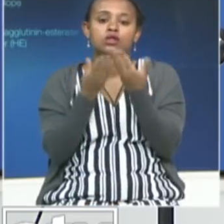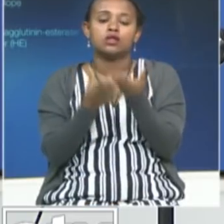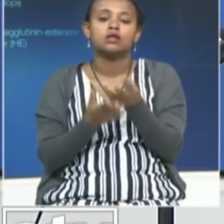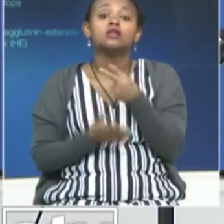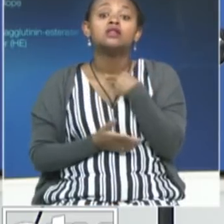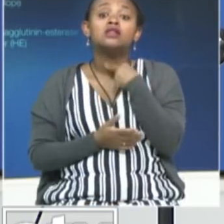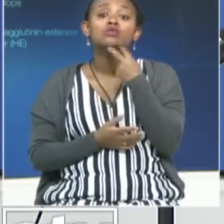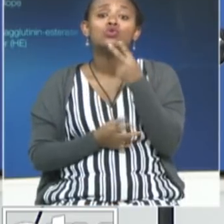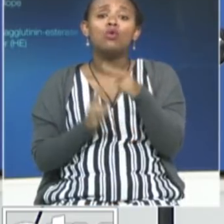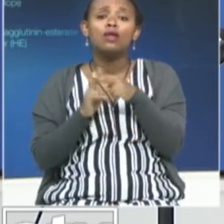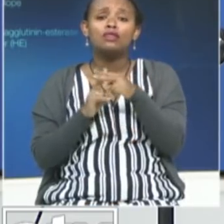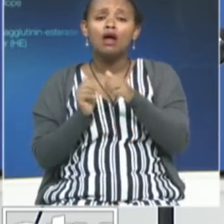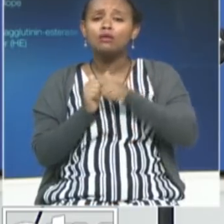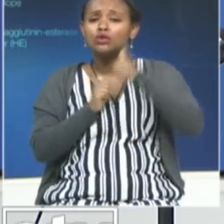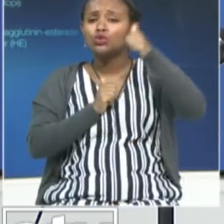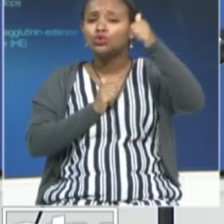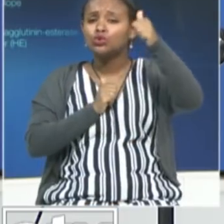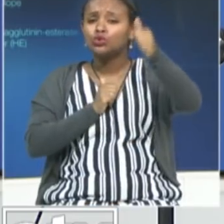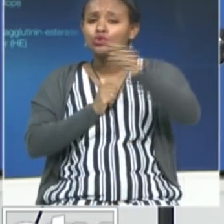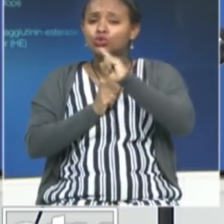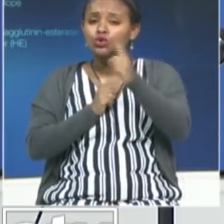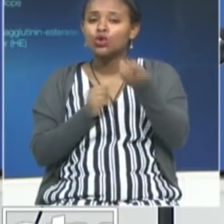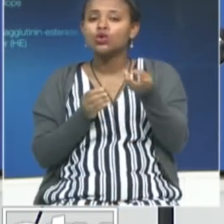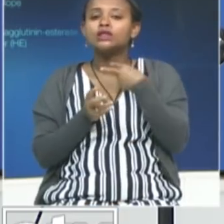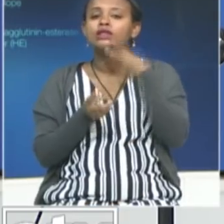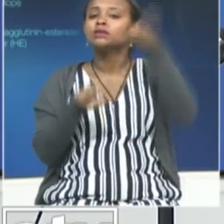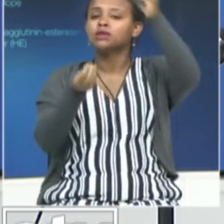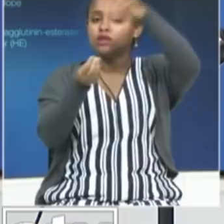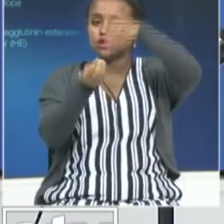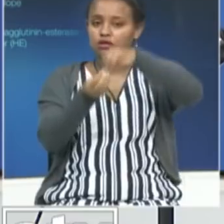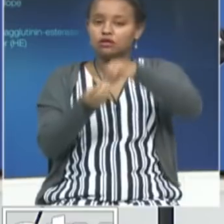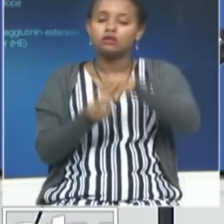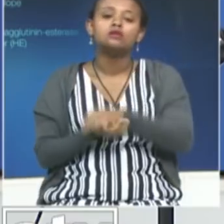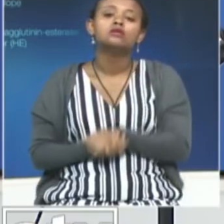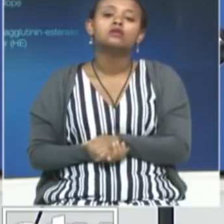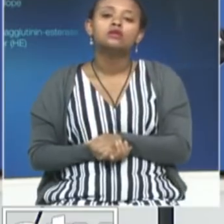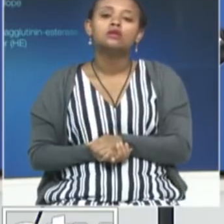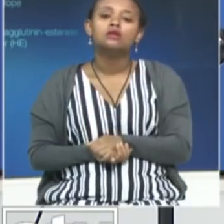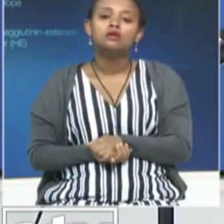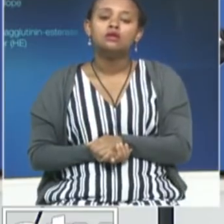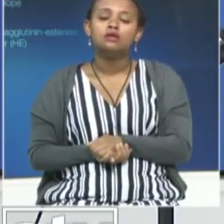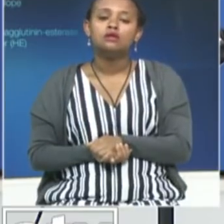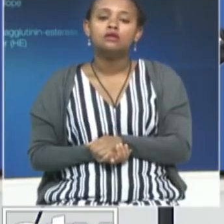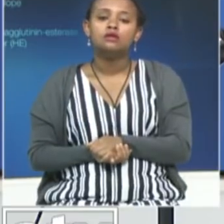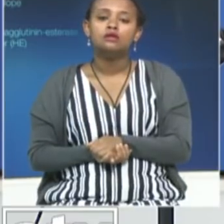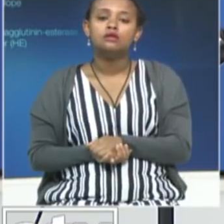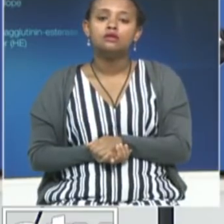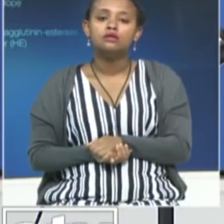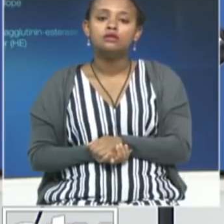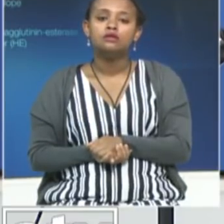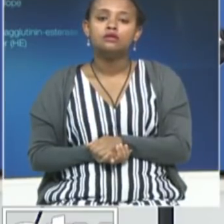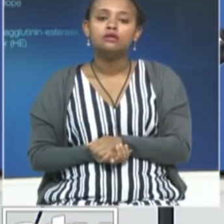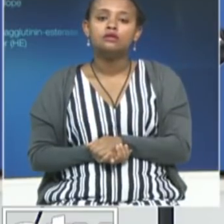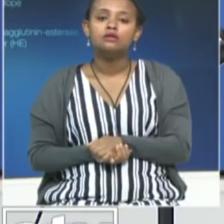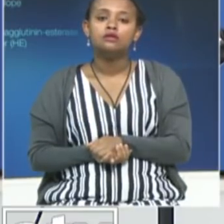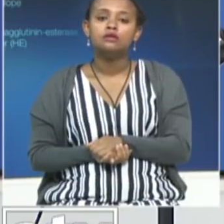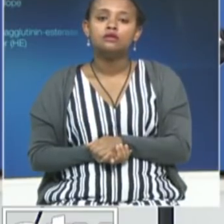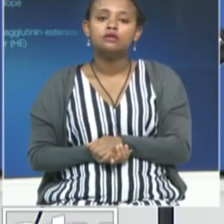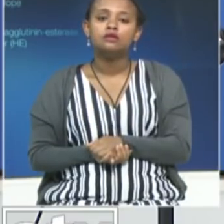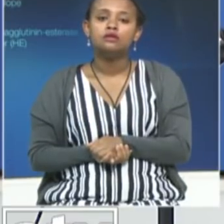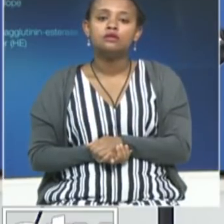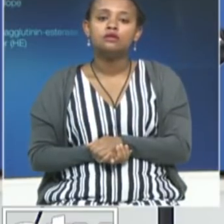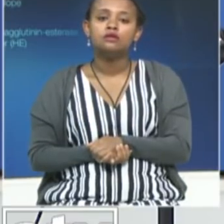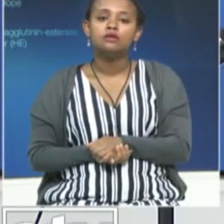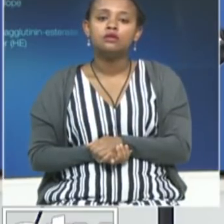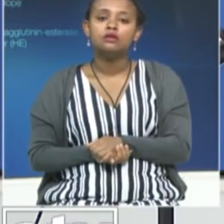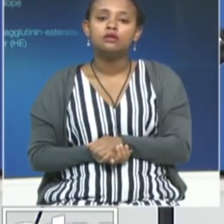ድምጾ በጣም ርቆናል ጨመር አድርገው እስኪ ይከተሉልን ራስዎን አስተዋውቀው ያው ፋት ያቄልልን ማናሉን